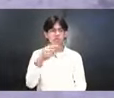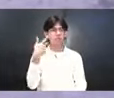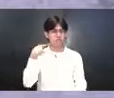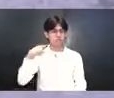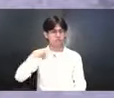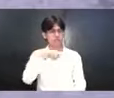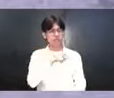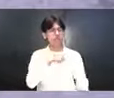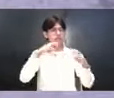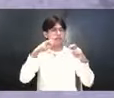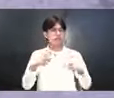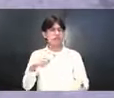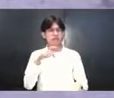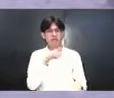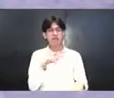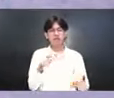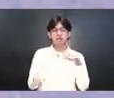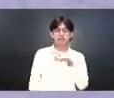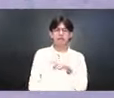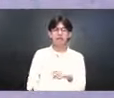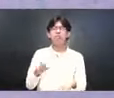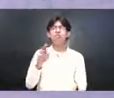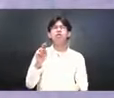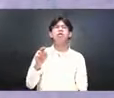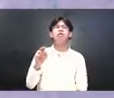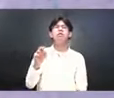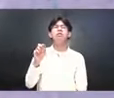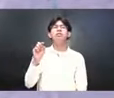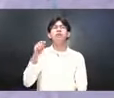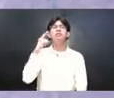mo yung katabi mo. Siya ang audience.